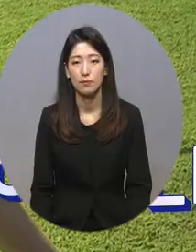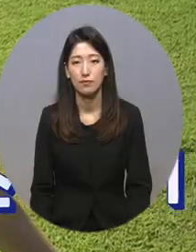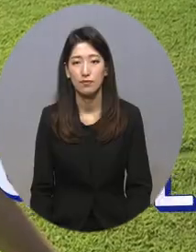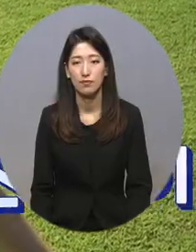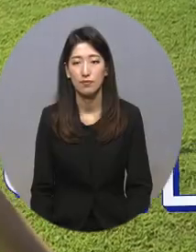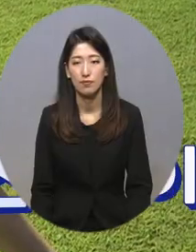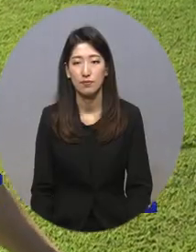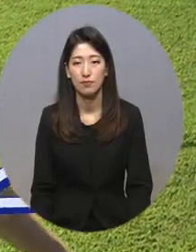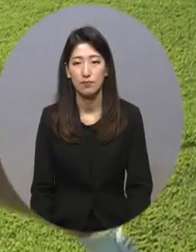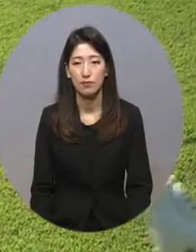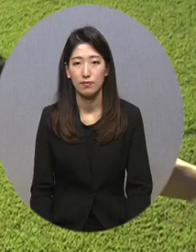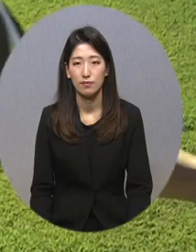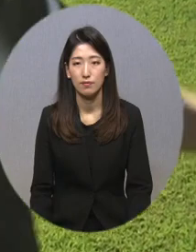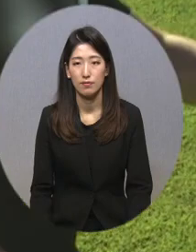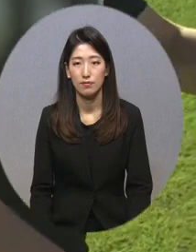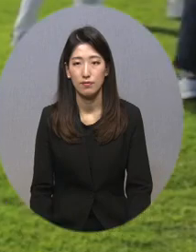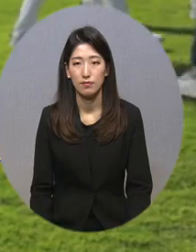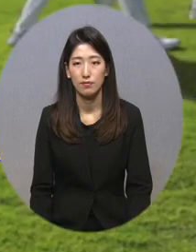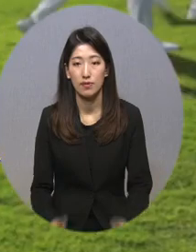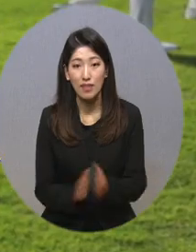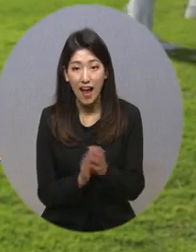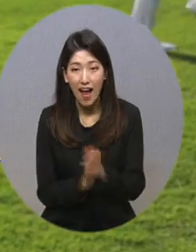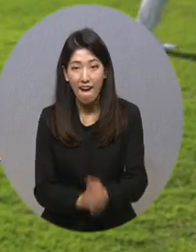어떡해. 나이스.